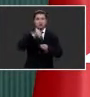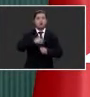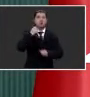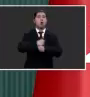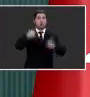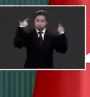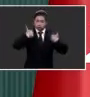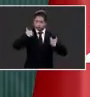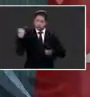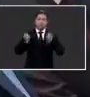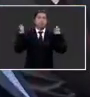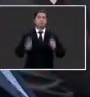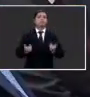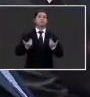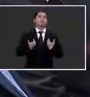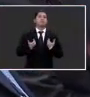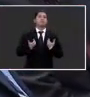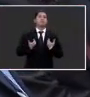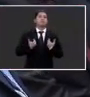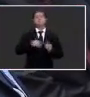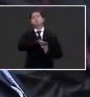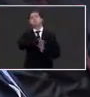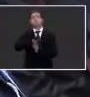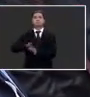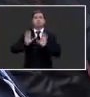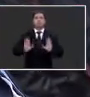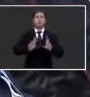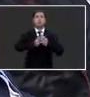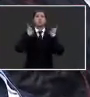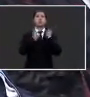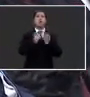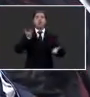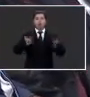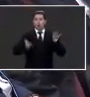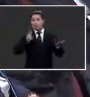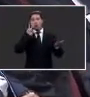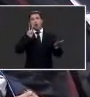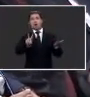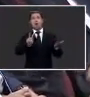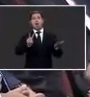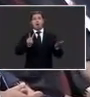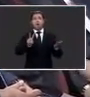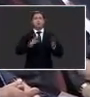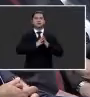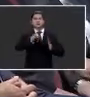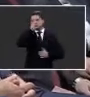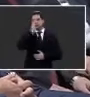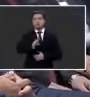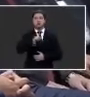görevlerimizi yapacağız Diğer yandan dünya ortalamalarına göre ciddi